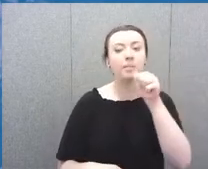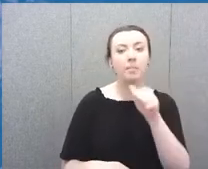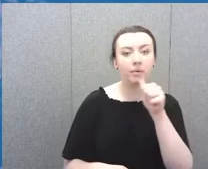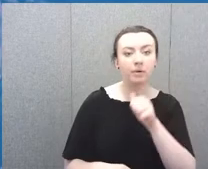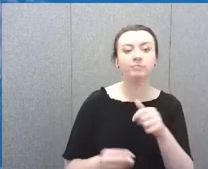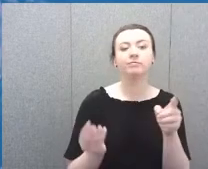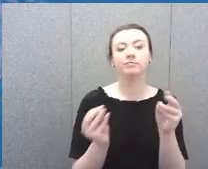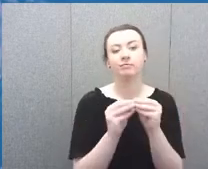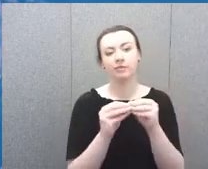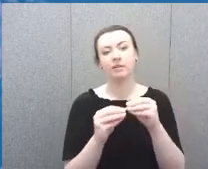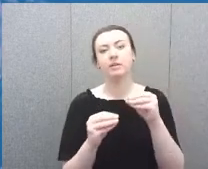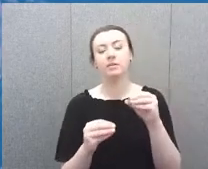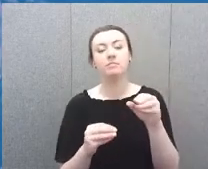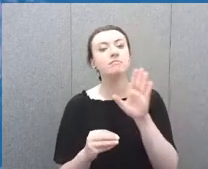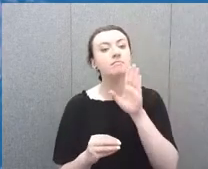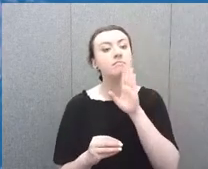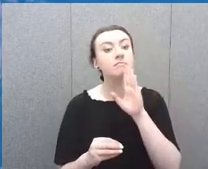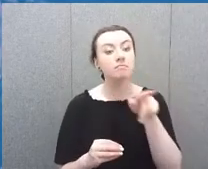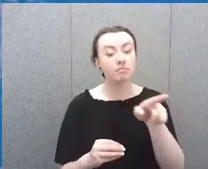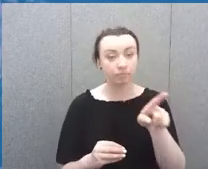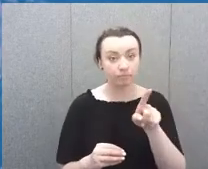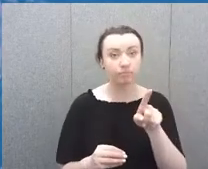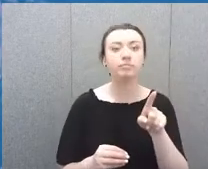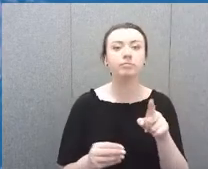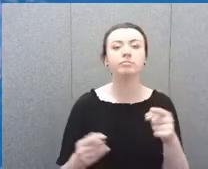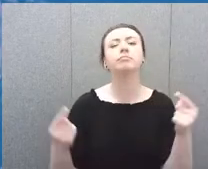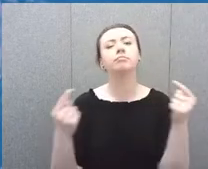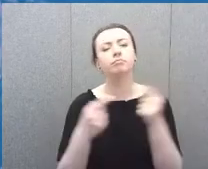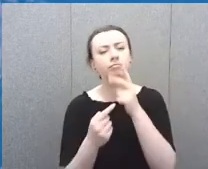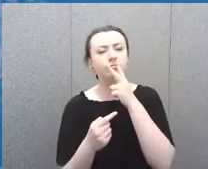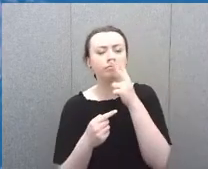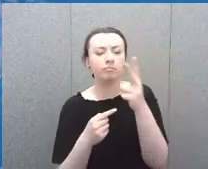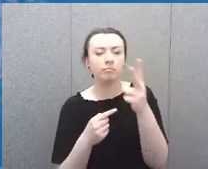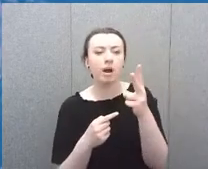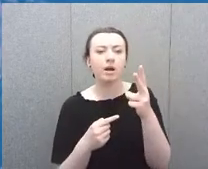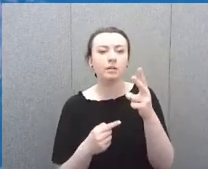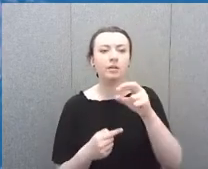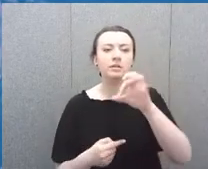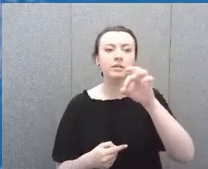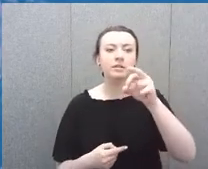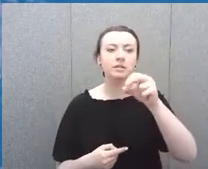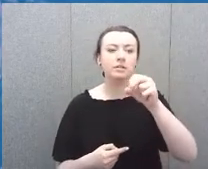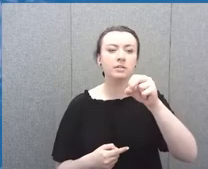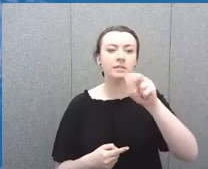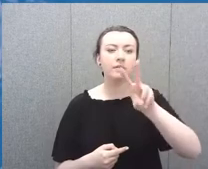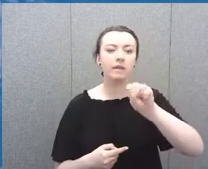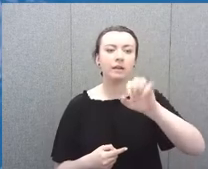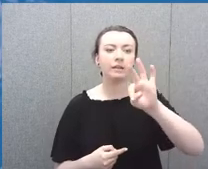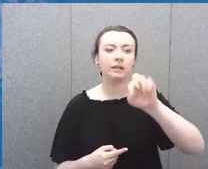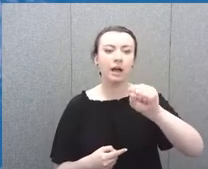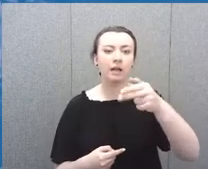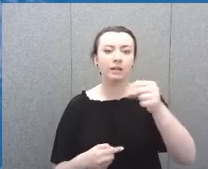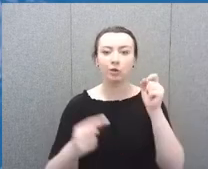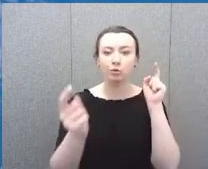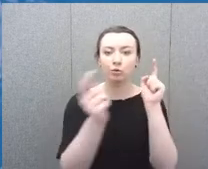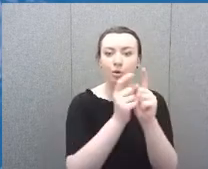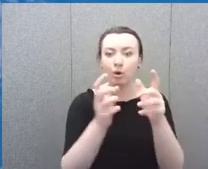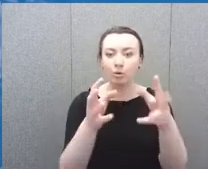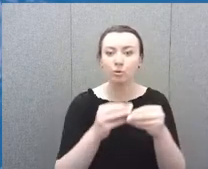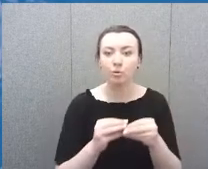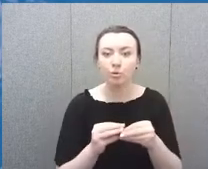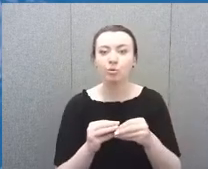ее встречу с президентом Макроном. И, в принципе, за время последнего полугода